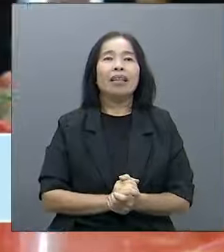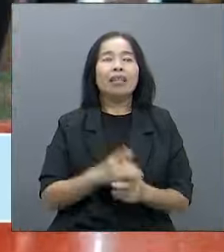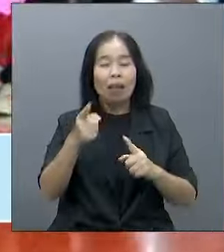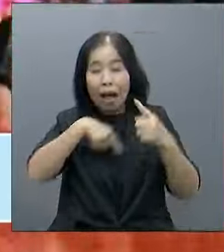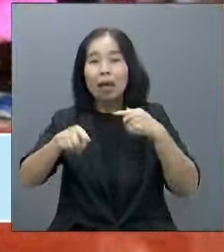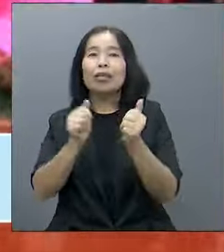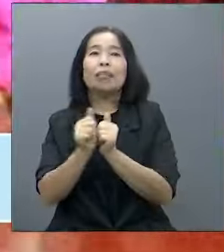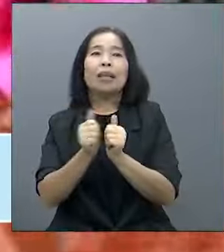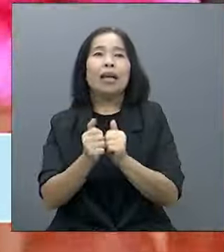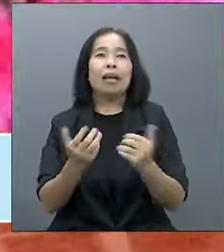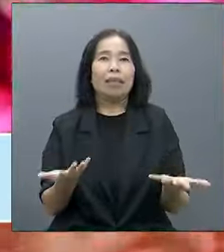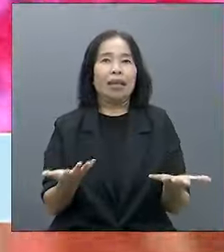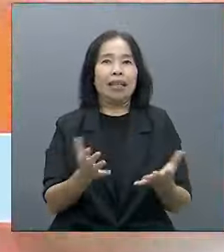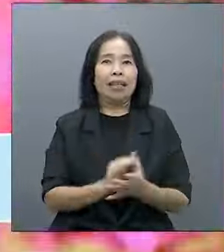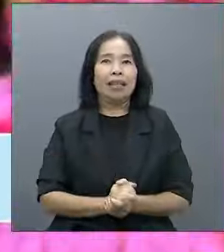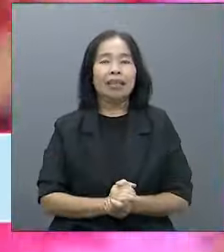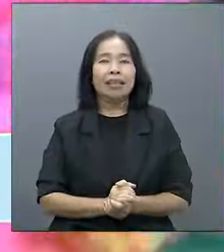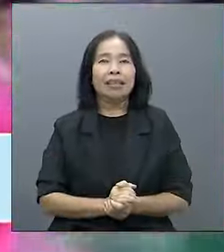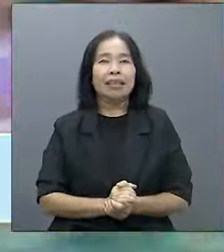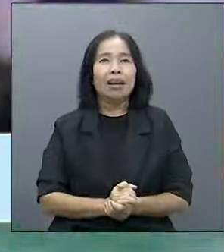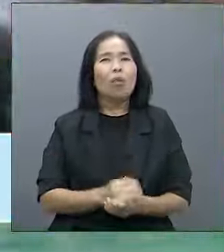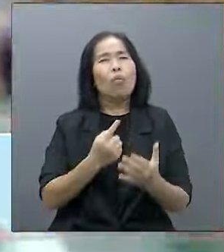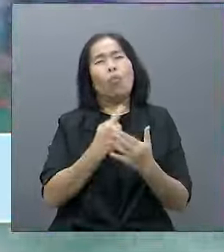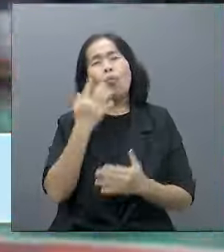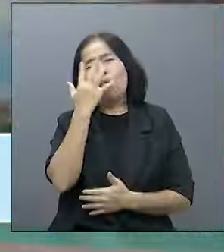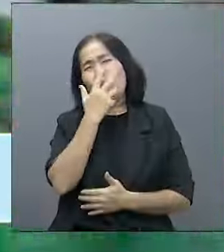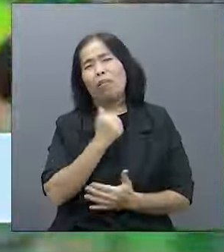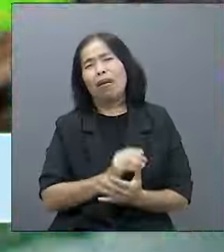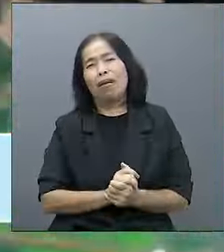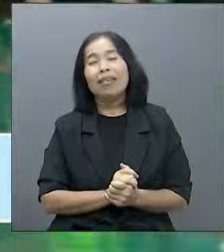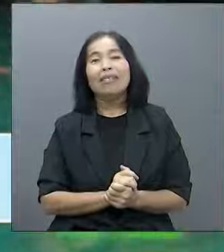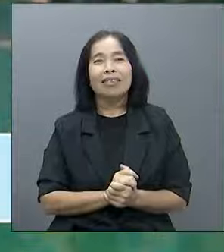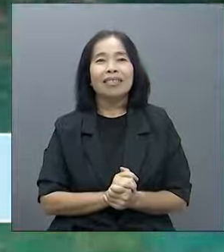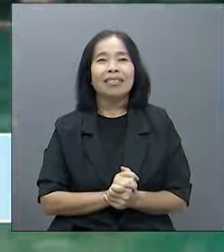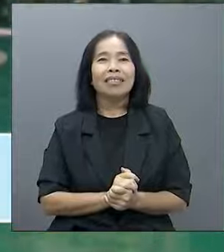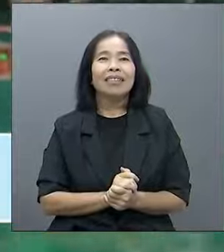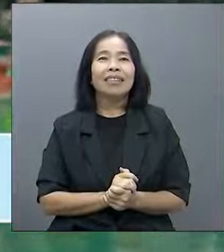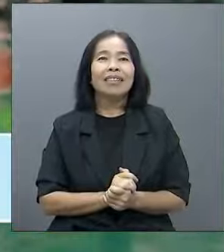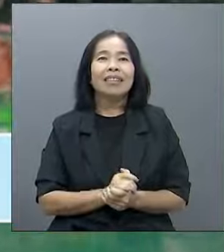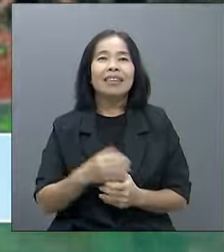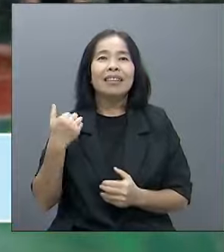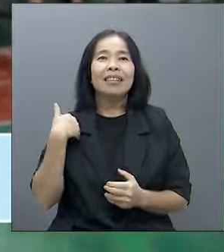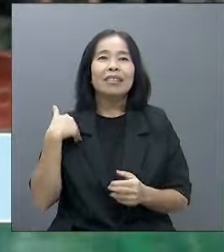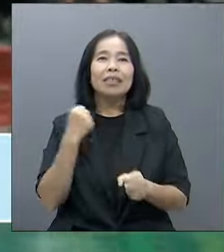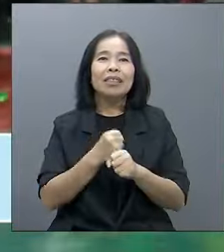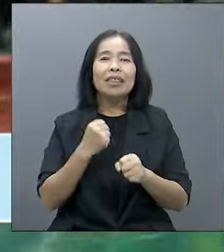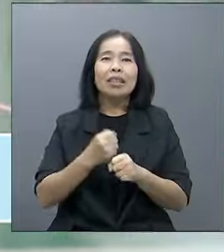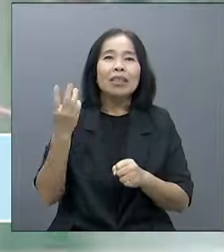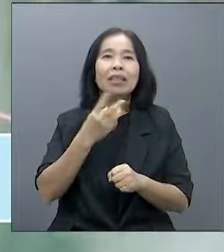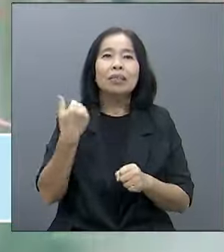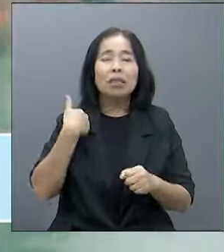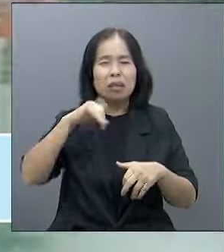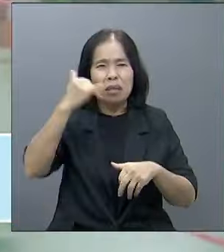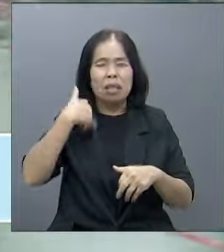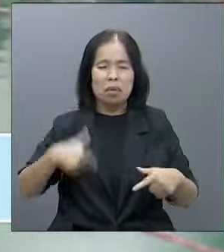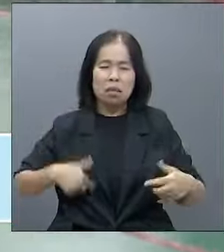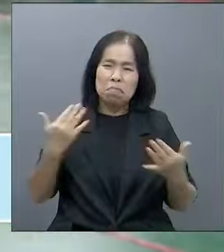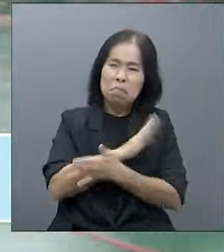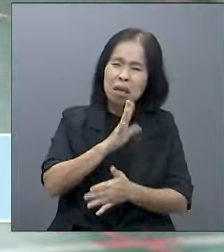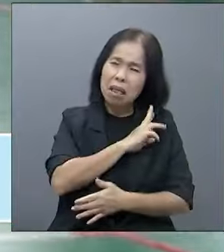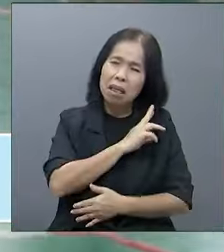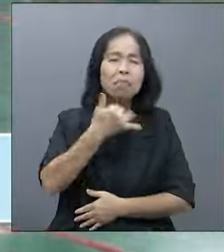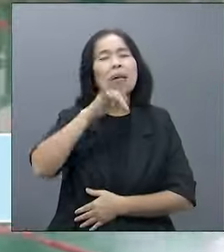ไหม นี่ฮะ ตัวแทน กวนทางหน้าคุณแม่เอาเสื้อไปเปลี่ยนให้น้องหน่อยนะฮะน้องจะได้วิ่งฉิวๆหน่อย บางทีน้องอาจจะไม่ยอมเปลี่ยนเองหรือเปล่